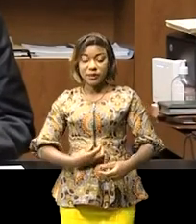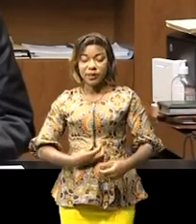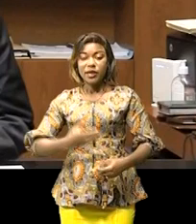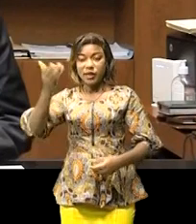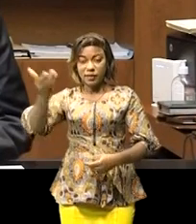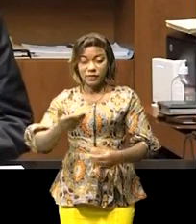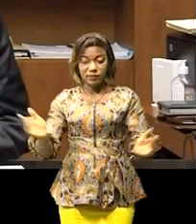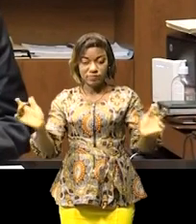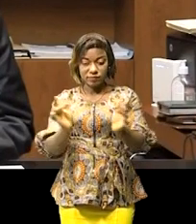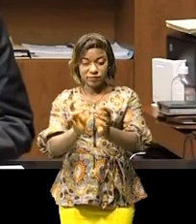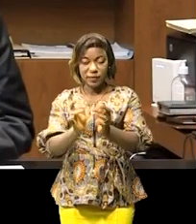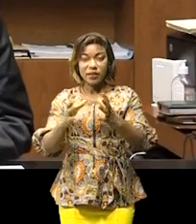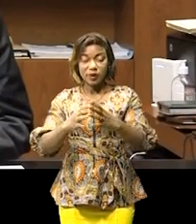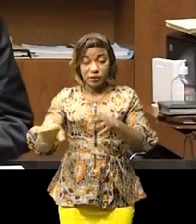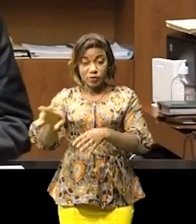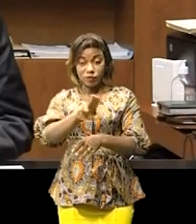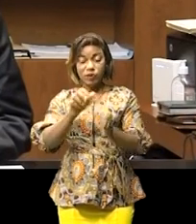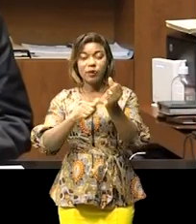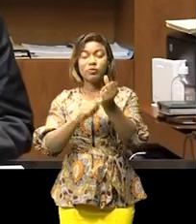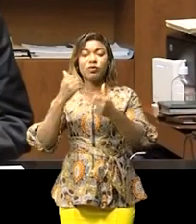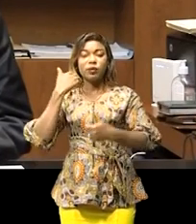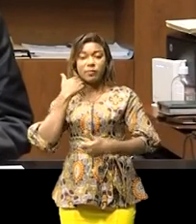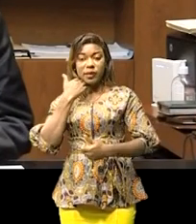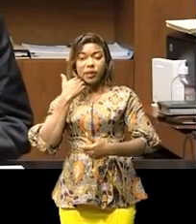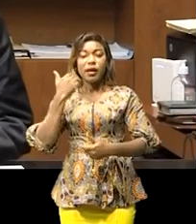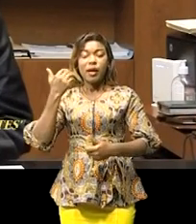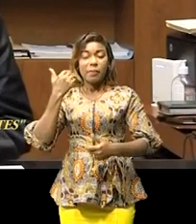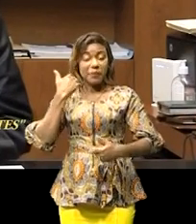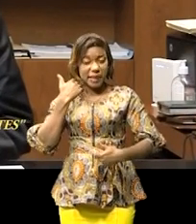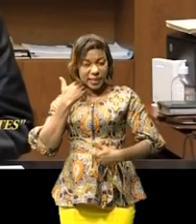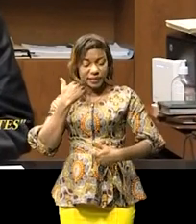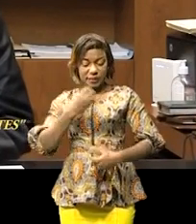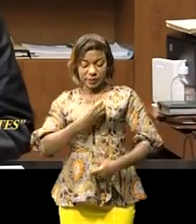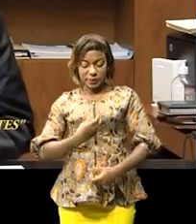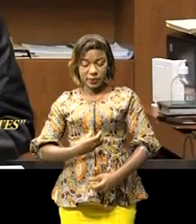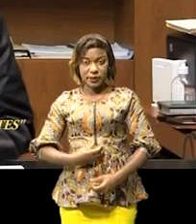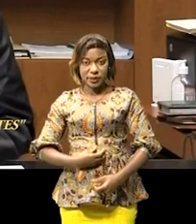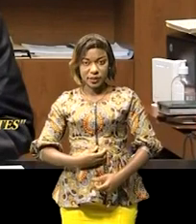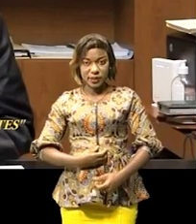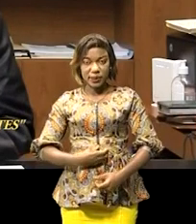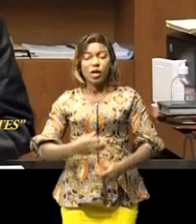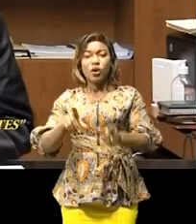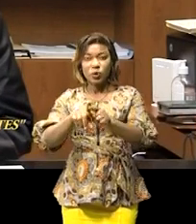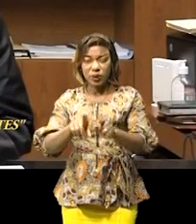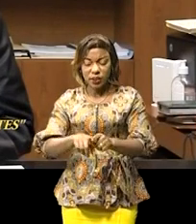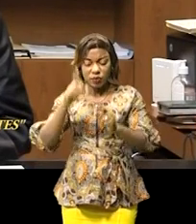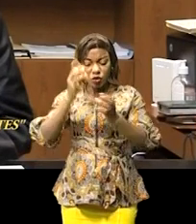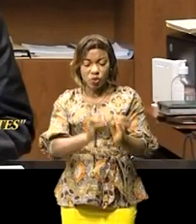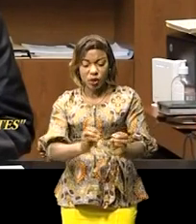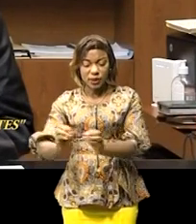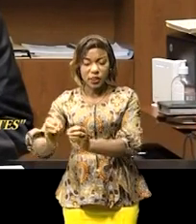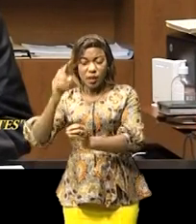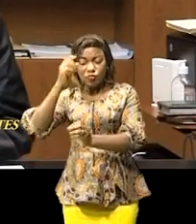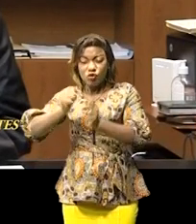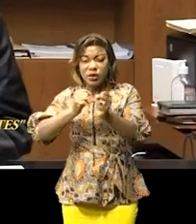République pour qu'ensemble nous puissions mesurer l'ampleur mais aussi l'impact des hépatites afin de mieux organiser la riposte dans